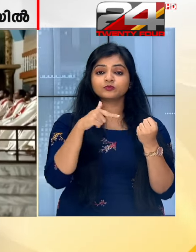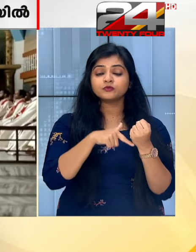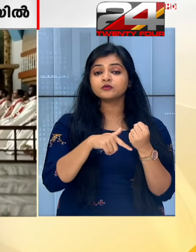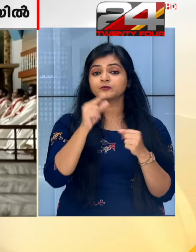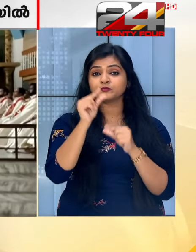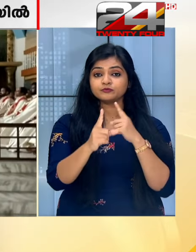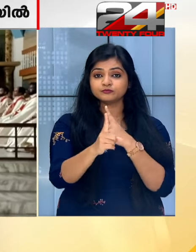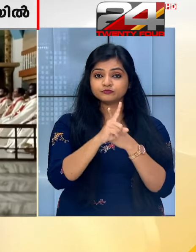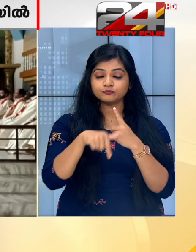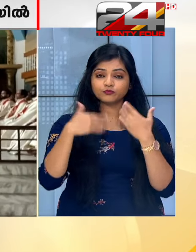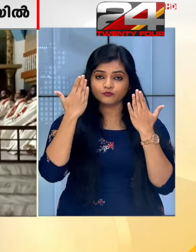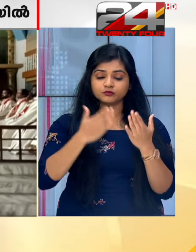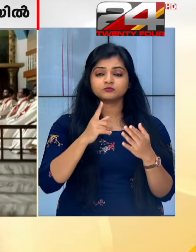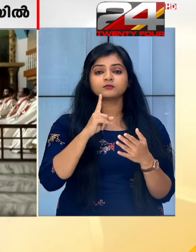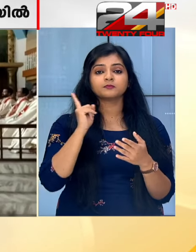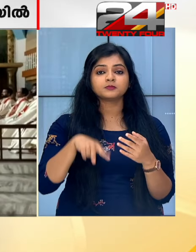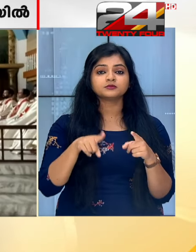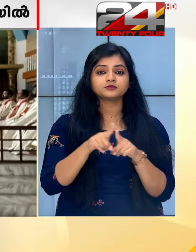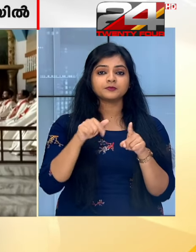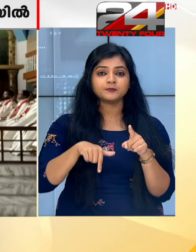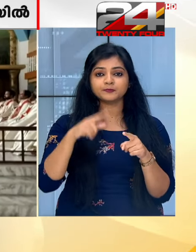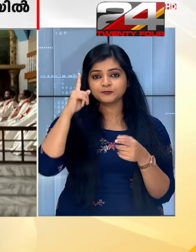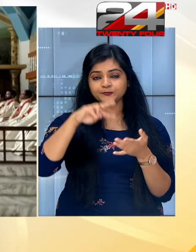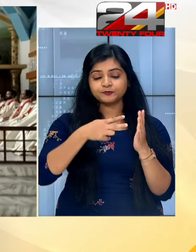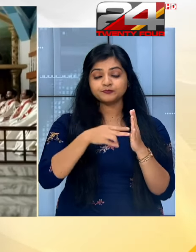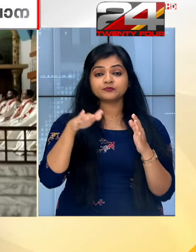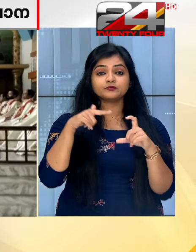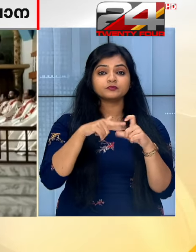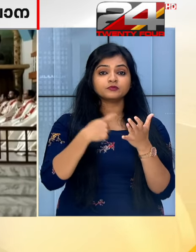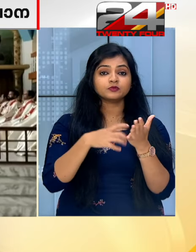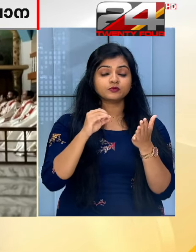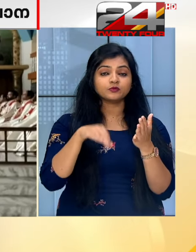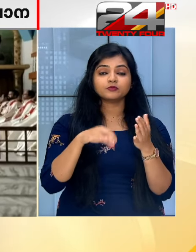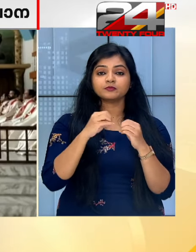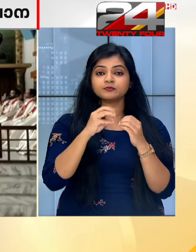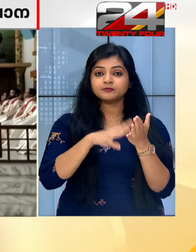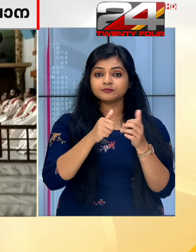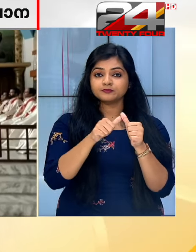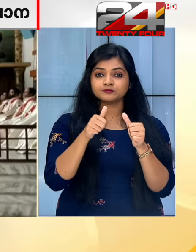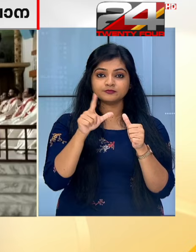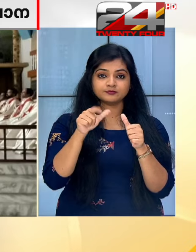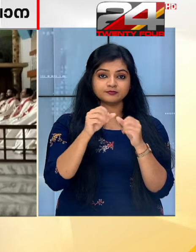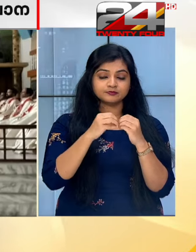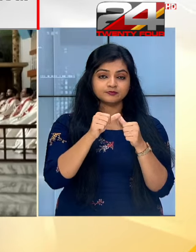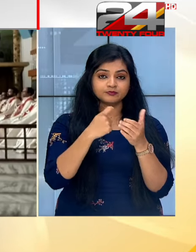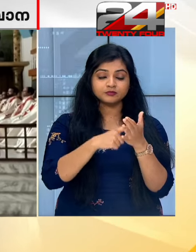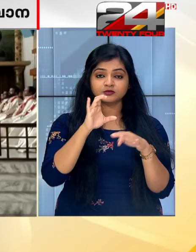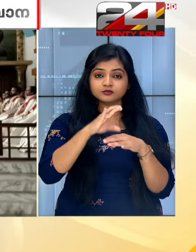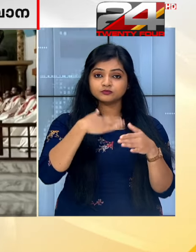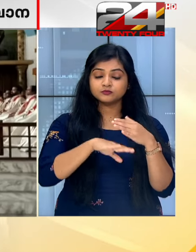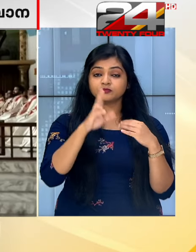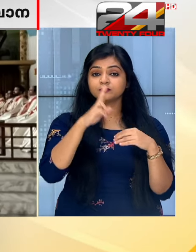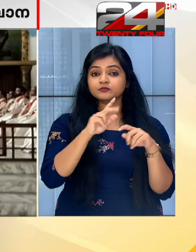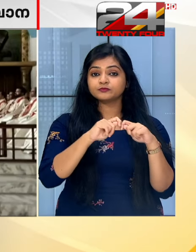മാത്രമേ നടത്തൂ എന്നുള്ള നിലപാടിൽ തന്നെയാണ് ഇവിടെയുള്ള സിറോ മലബാർ സഭയിലെ എറണാകുളം അങ്കമാലി അതിരൂപതയിലെ വൈദികരും ഒരു വിഭാഗം